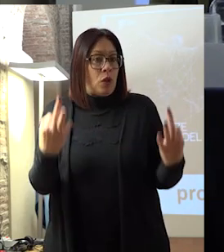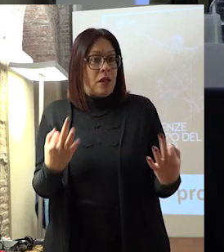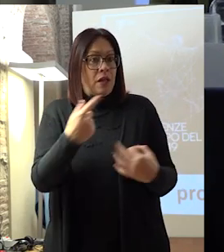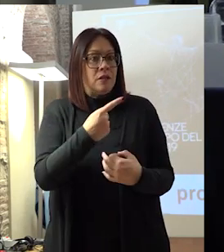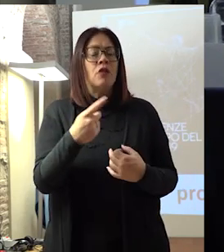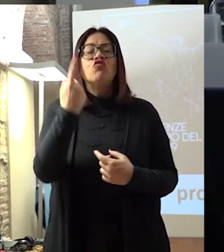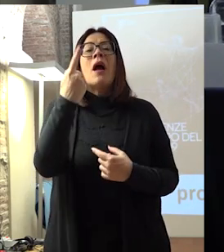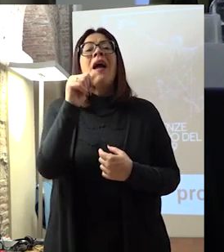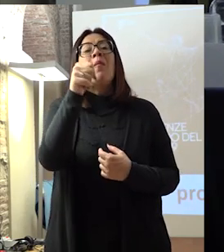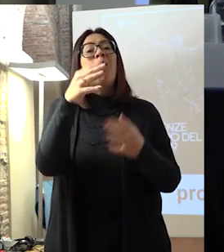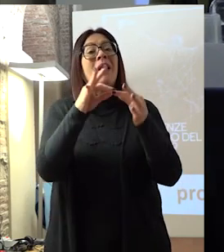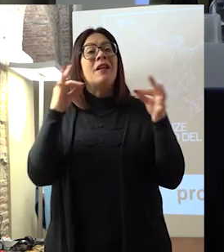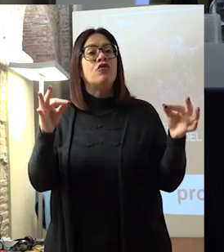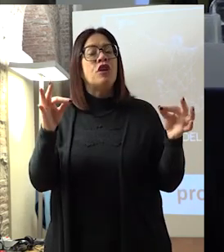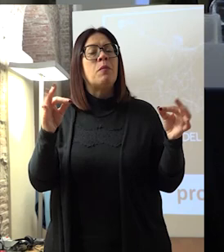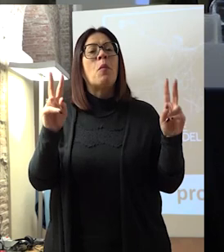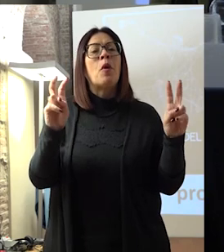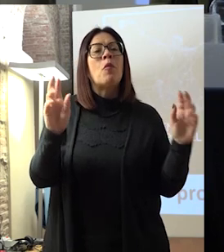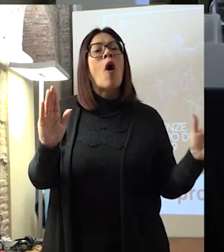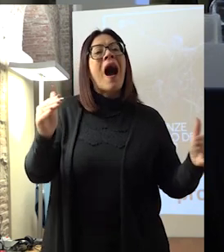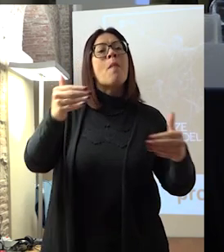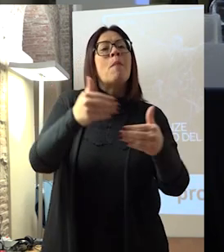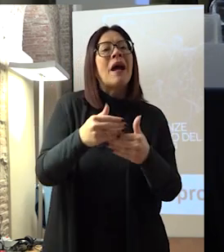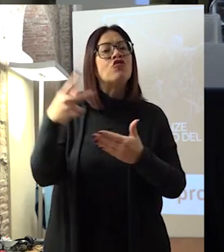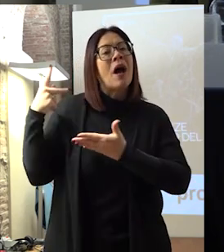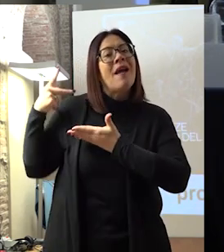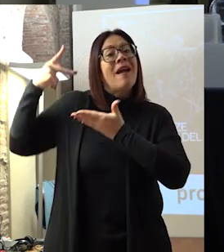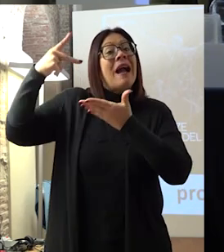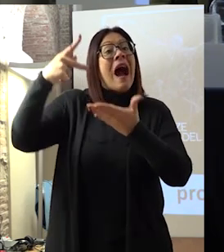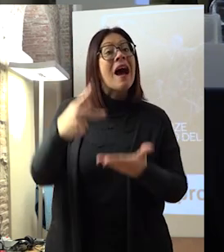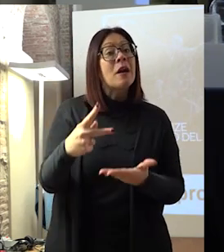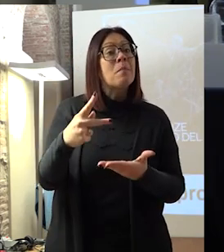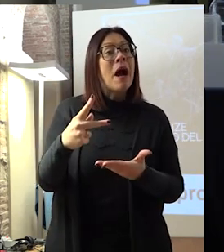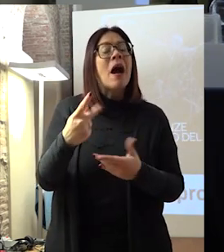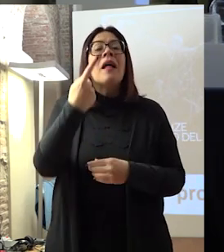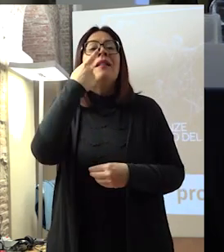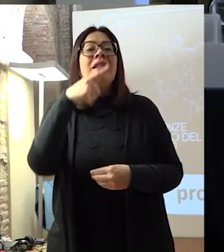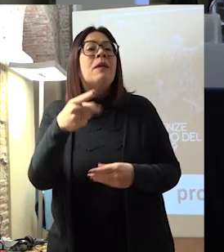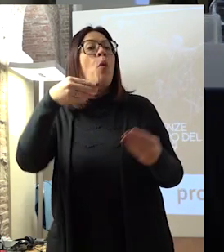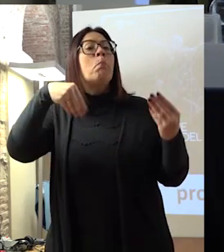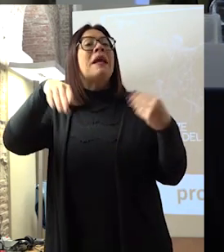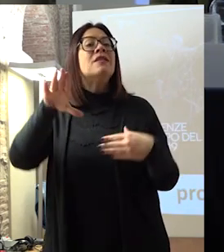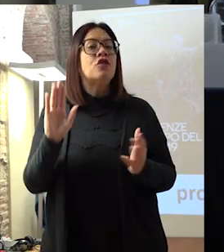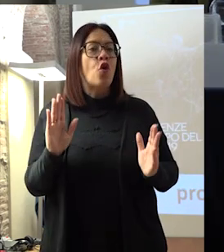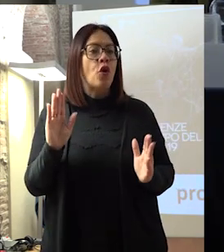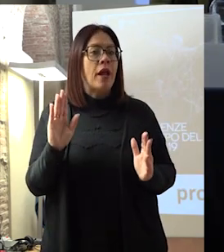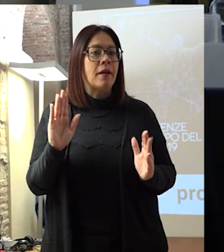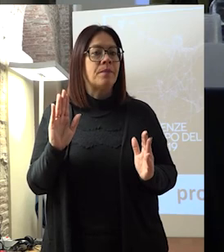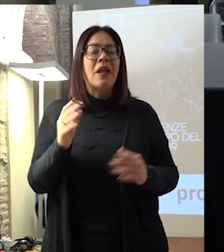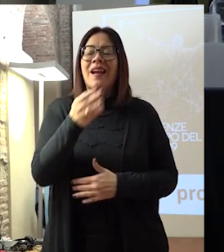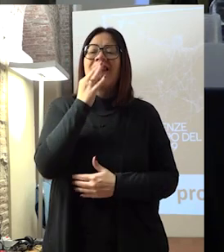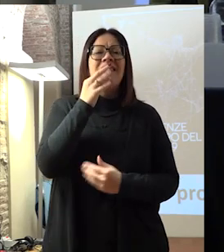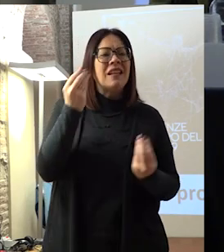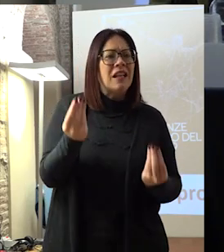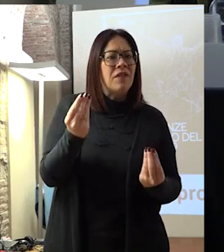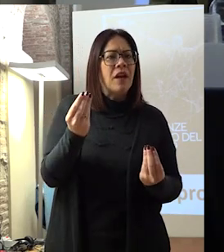che è abbracciare il karma come missione. Abbracciare il karma come missione significa